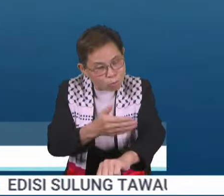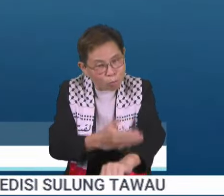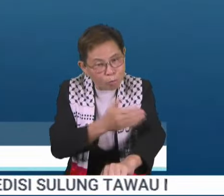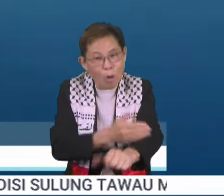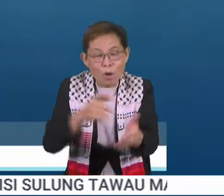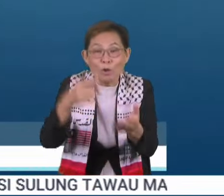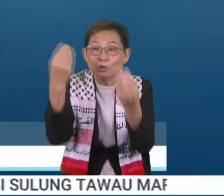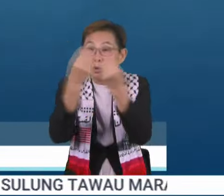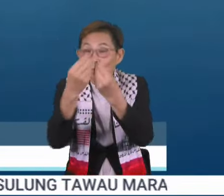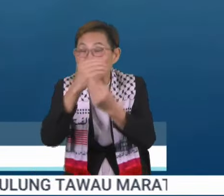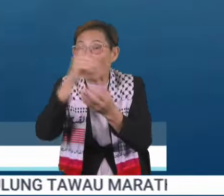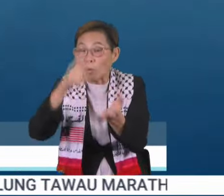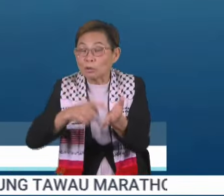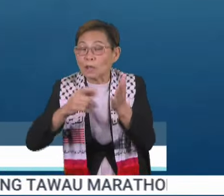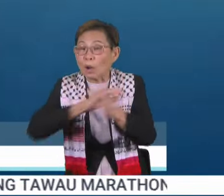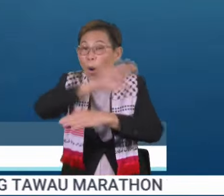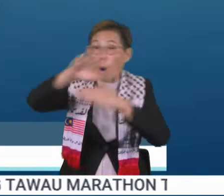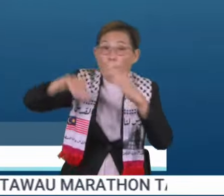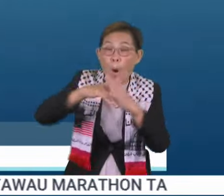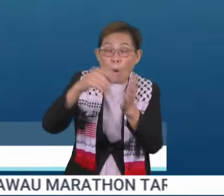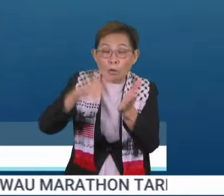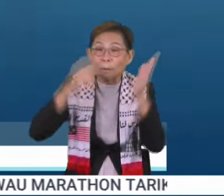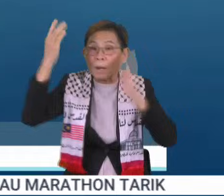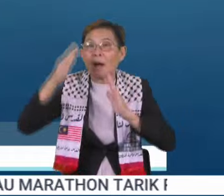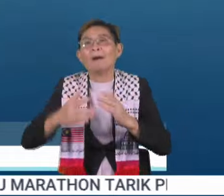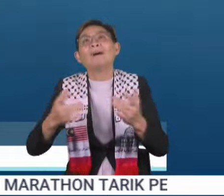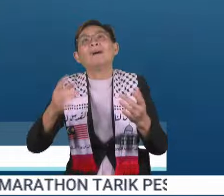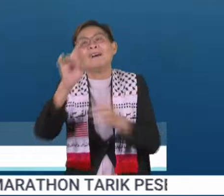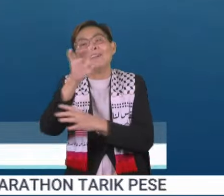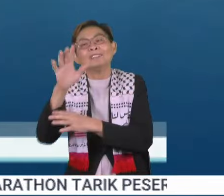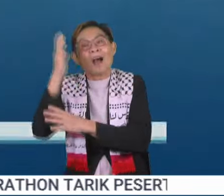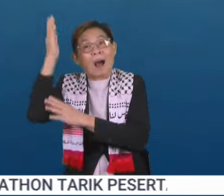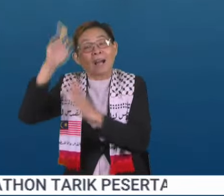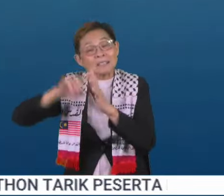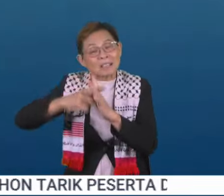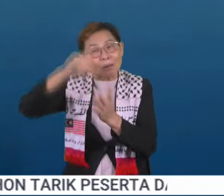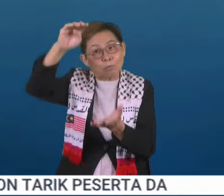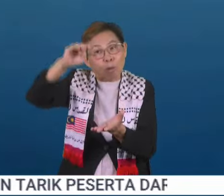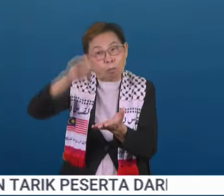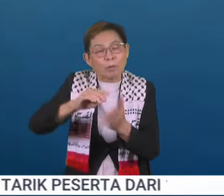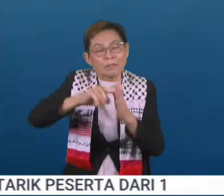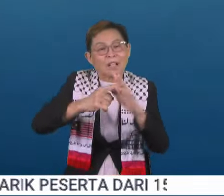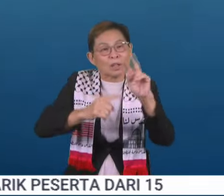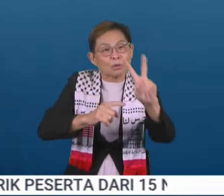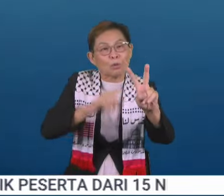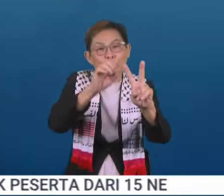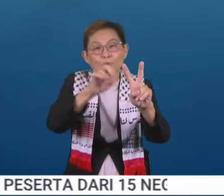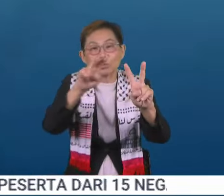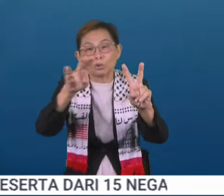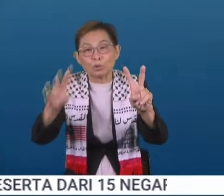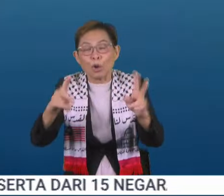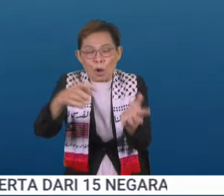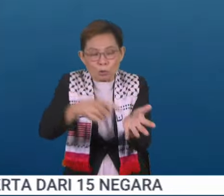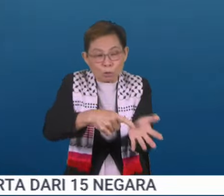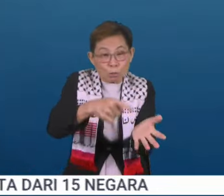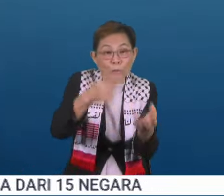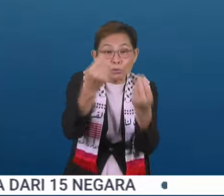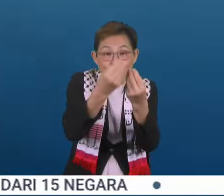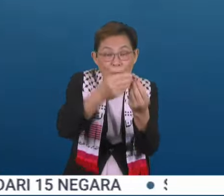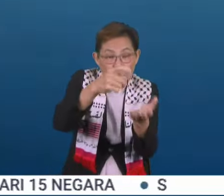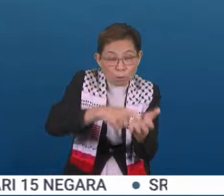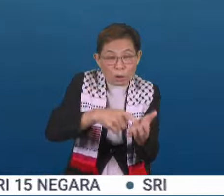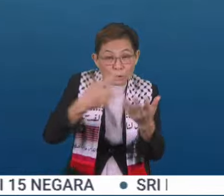hutang keseluruhan negara insya-Allah akan mula menurun bermula 2027 apabila jumlah hutang terdahulu